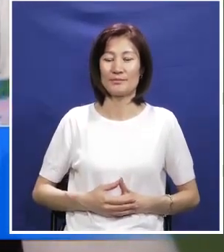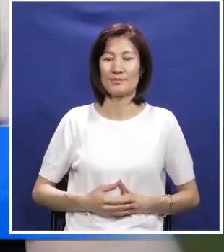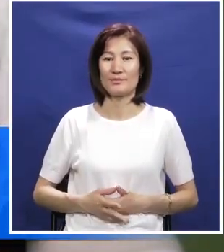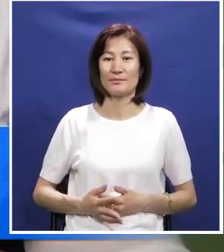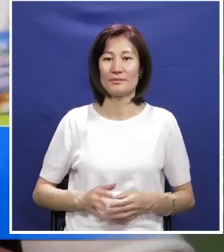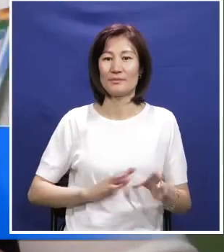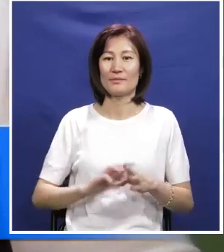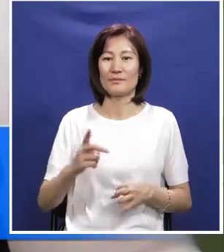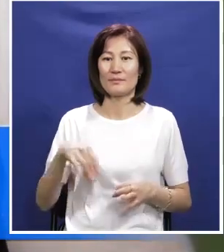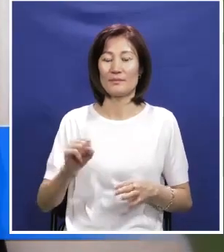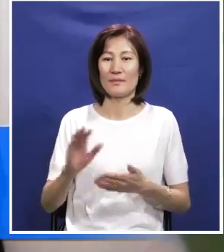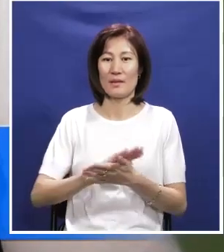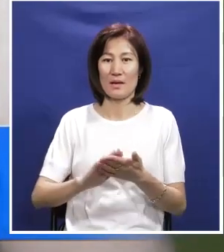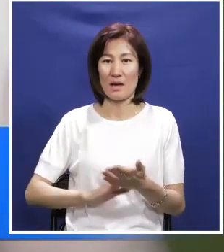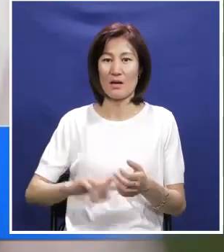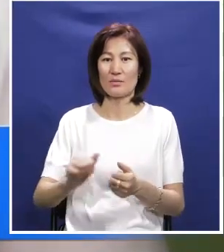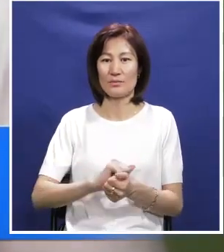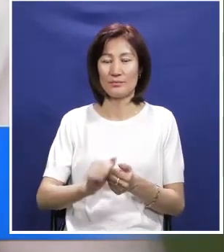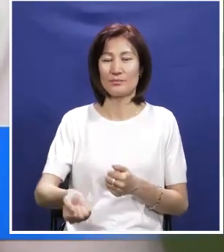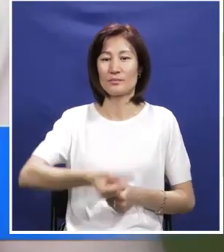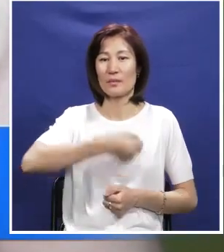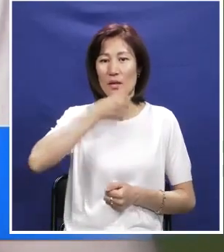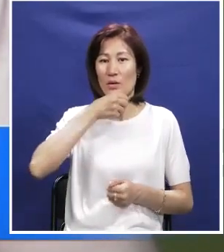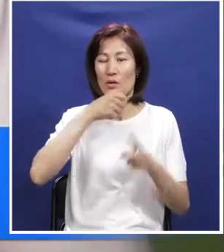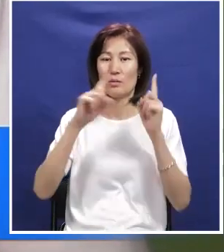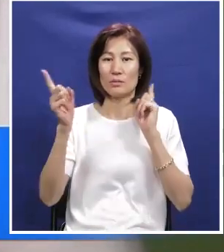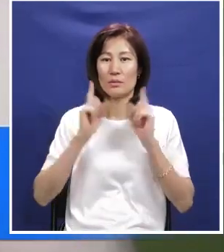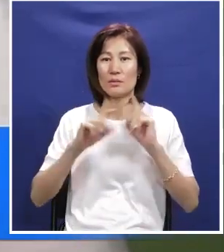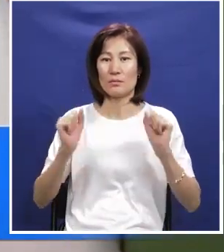бүгін бізге қолымызға қағаз беріліп, үлкен семинар іс-шара